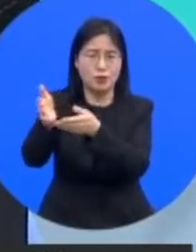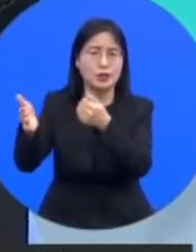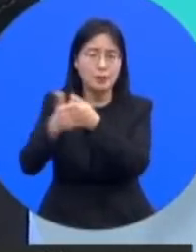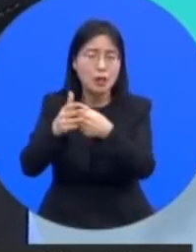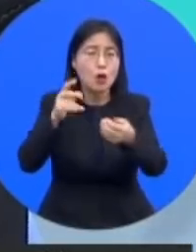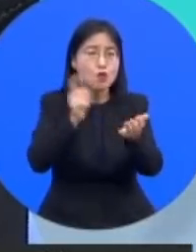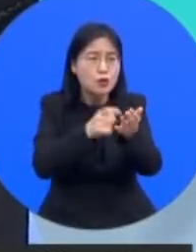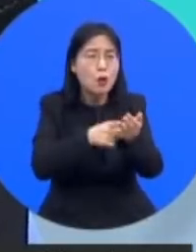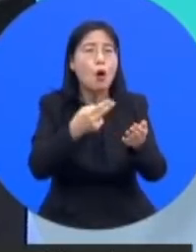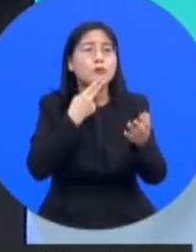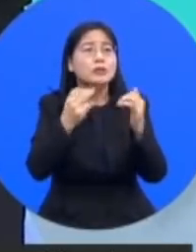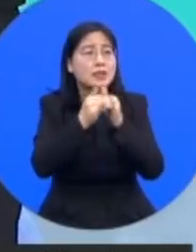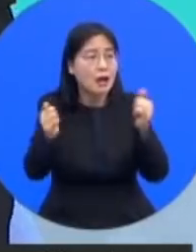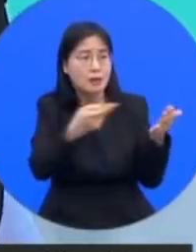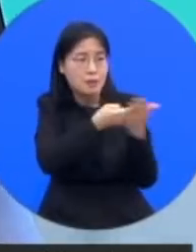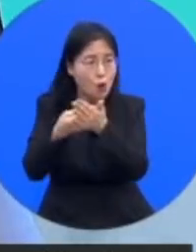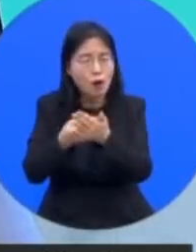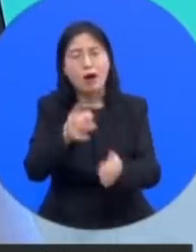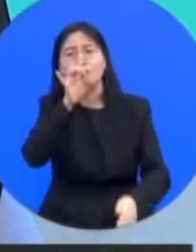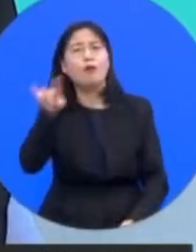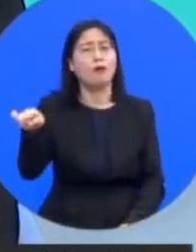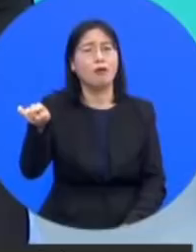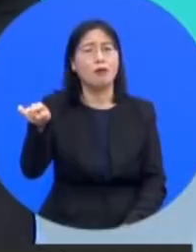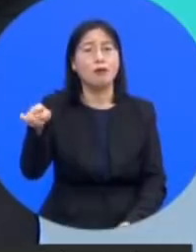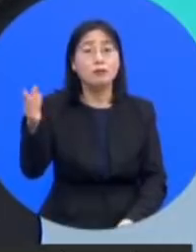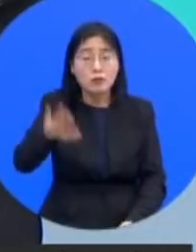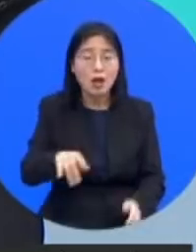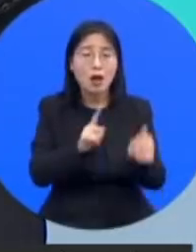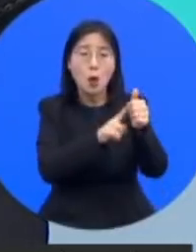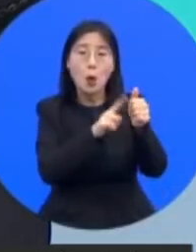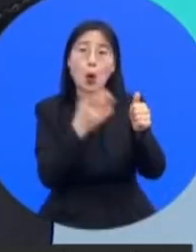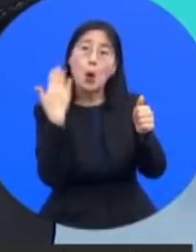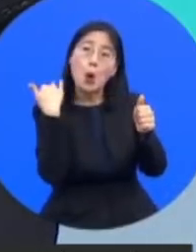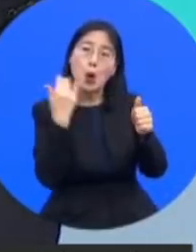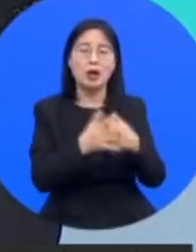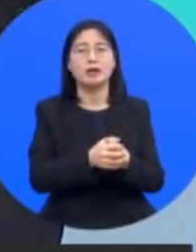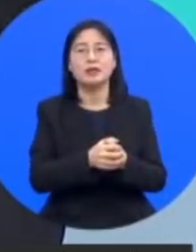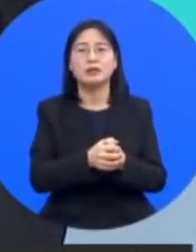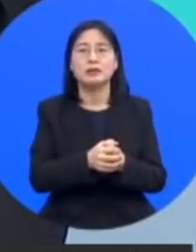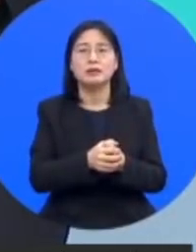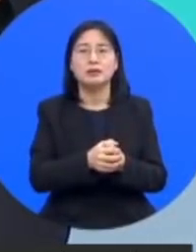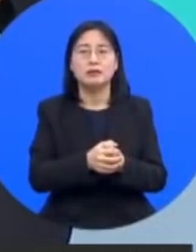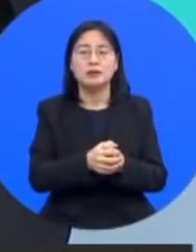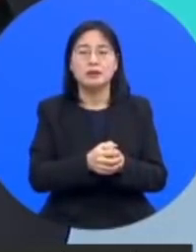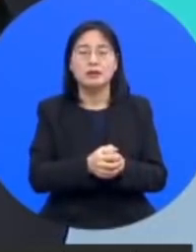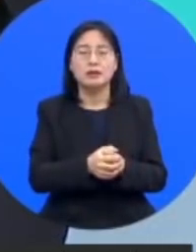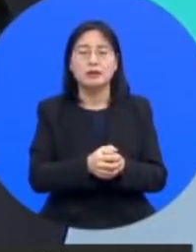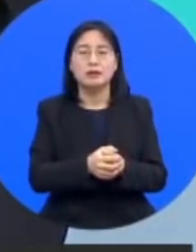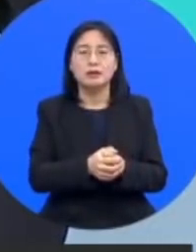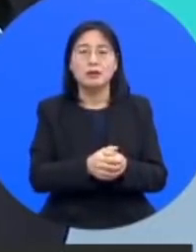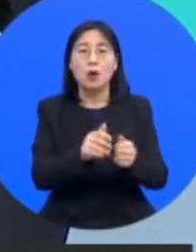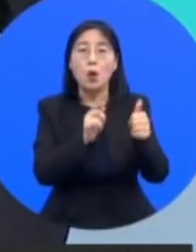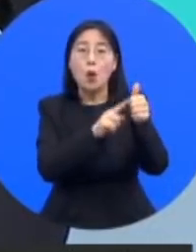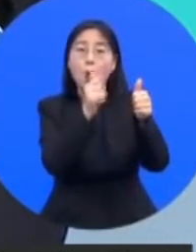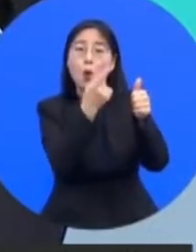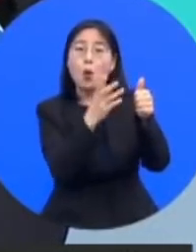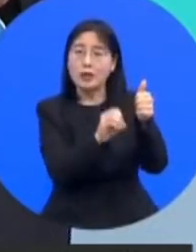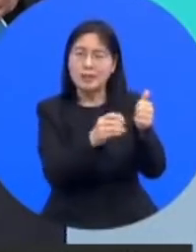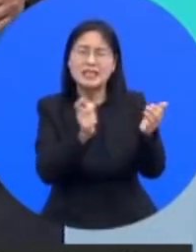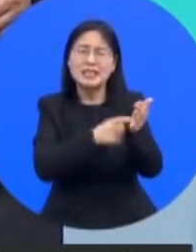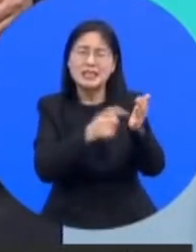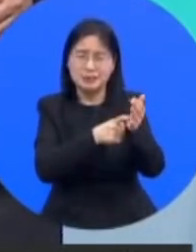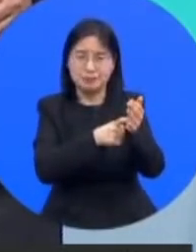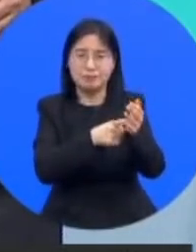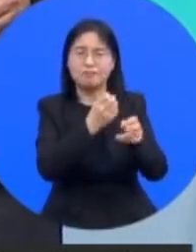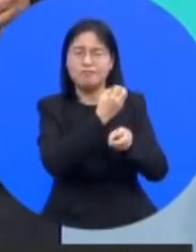않고 있습니다 그런데 지난달 공람 기부 총의 아들이 해당 응급실을 찾게 됐고 응급 상황이